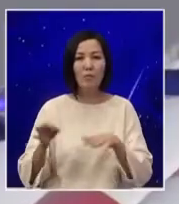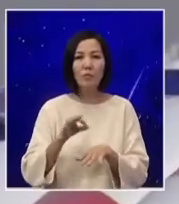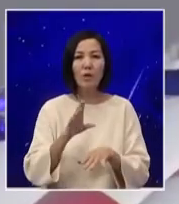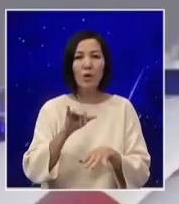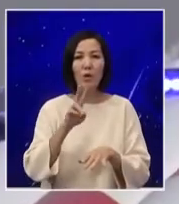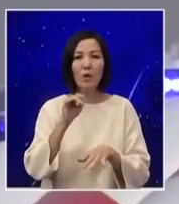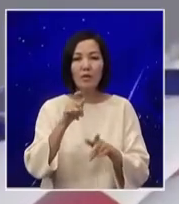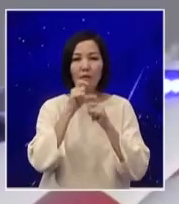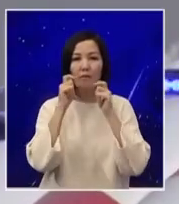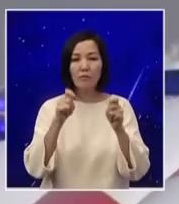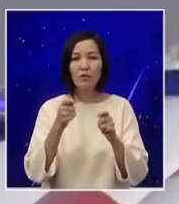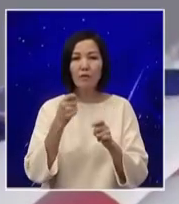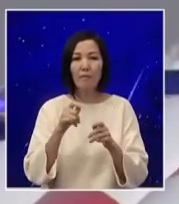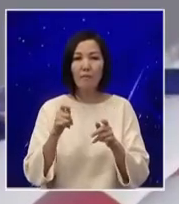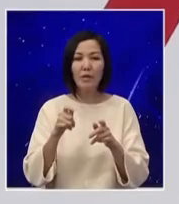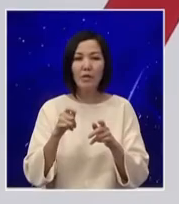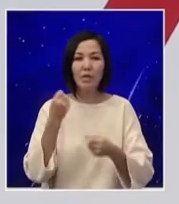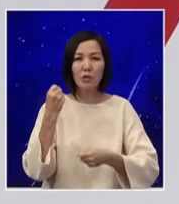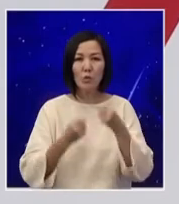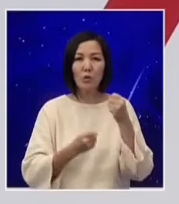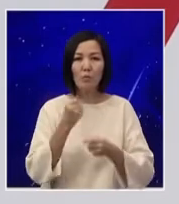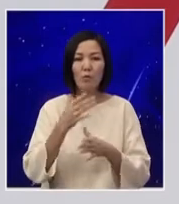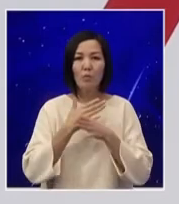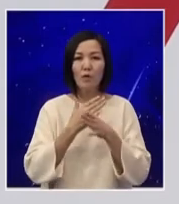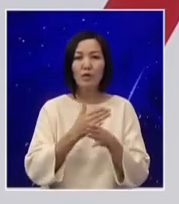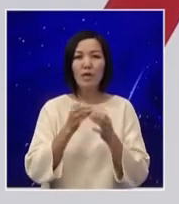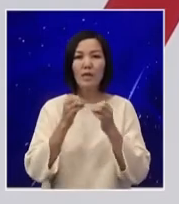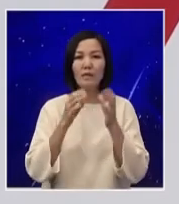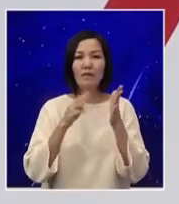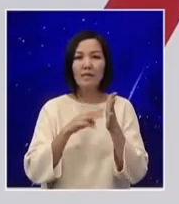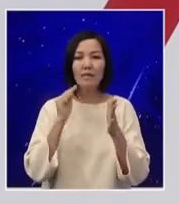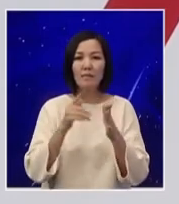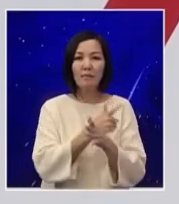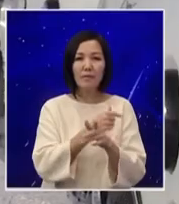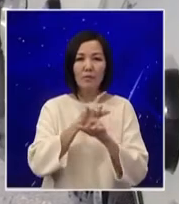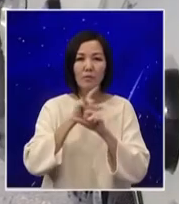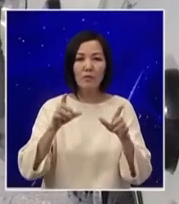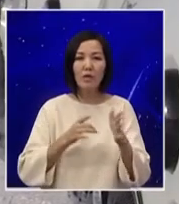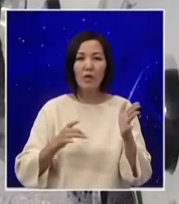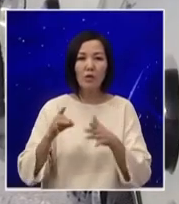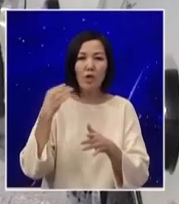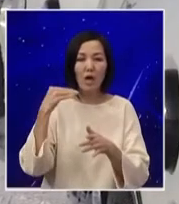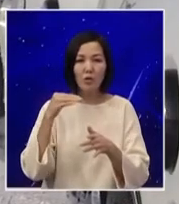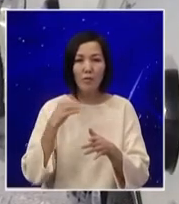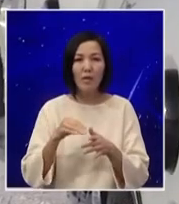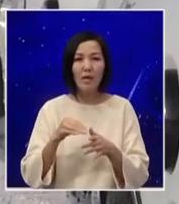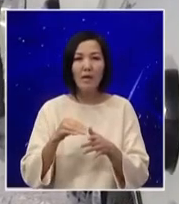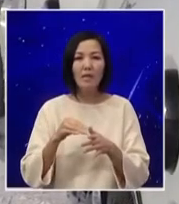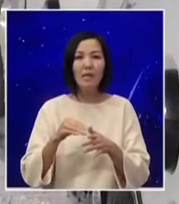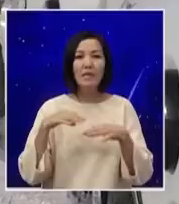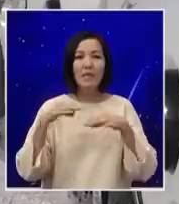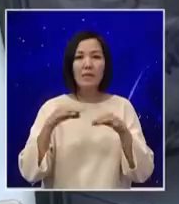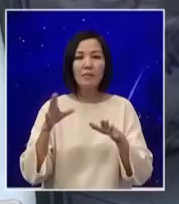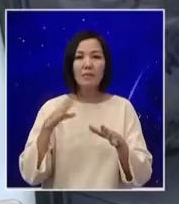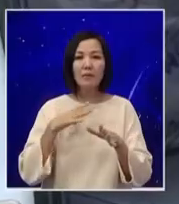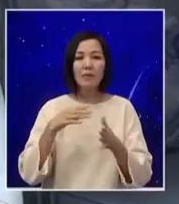розалин вручил ключи от машин скорой помощи 19 медицинским учреждением районов и актобе специализированный